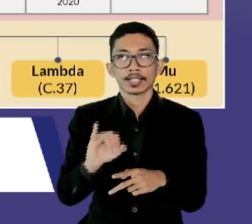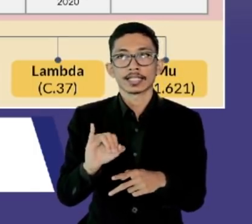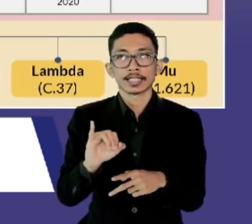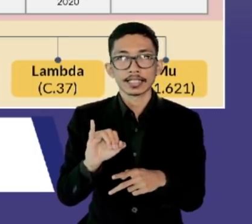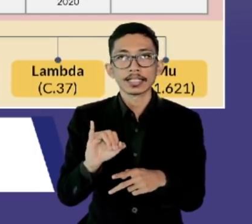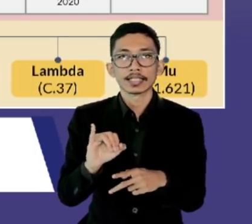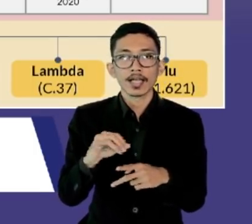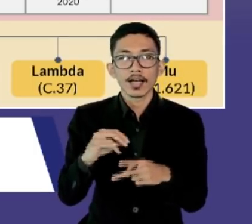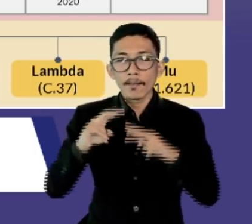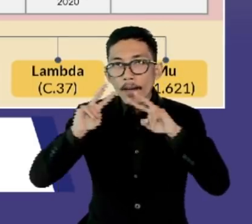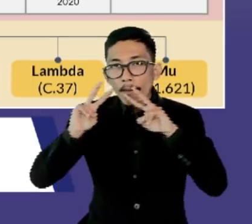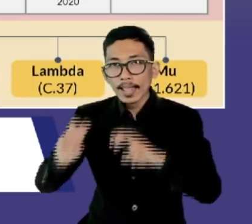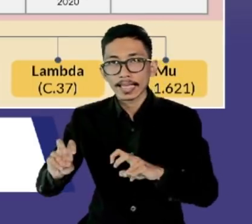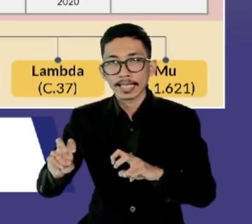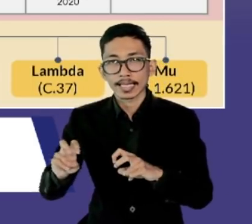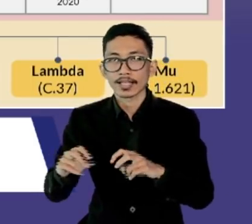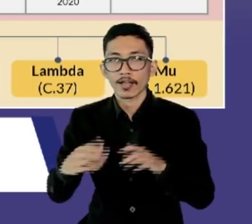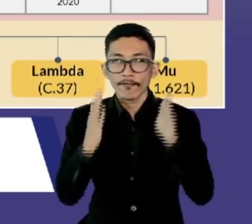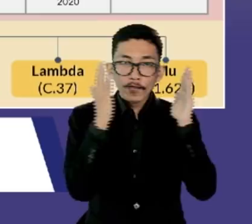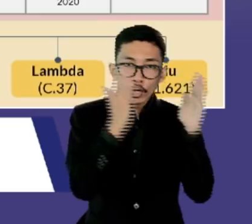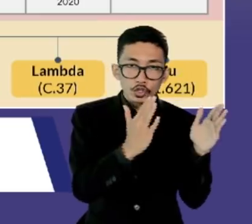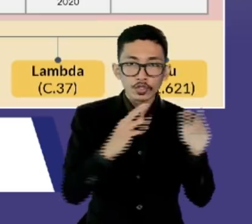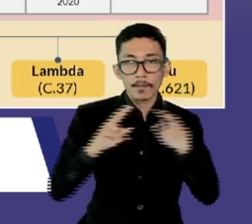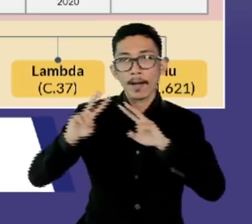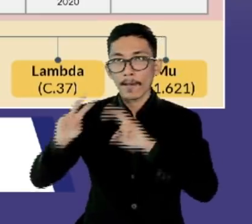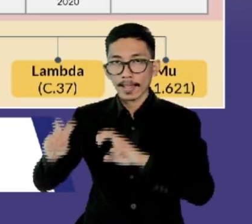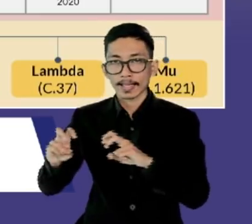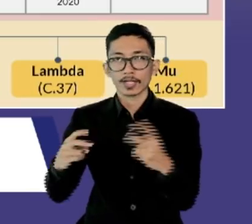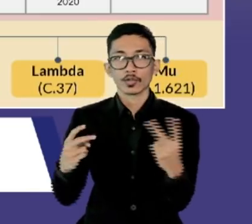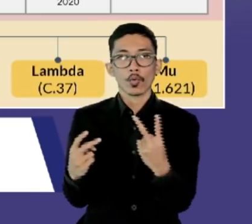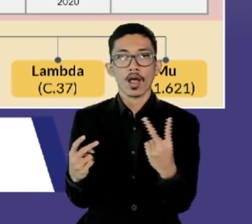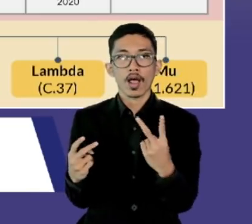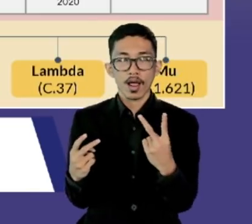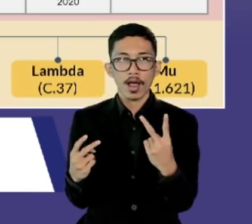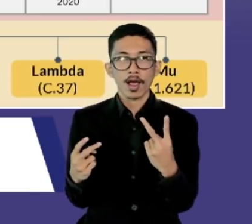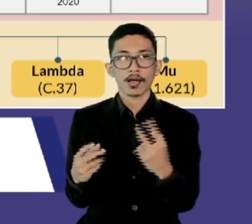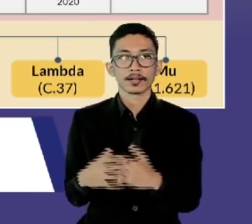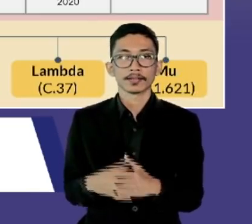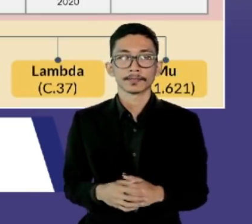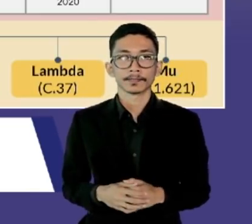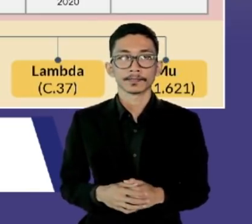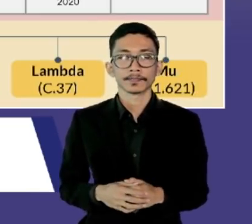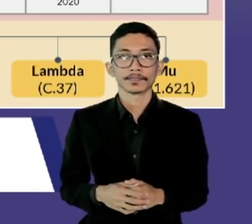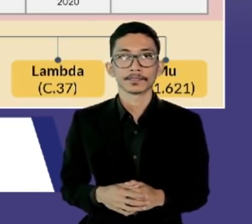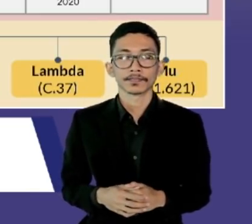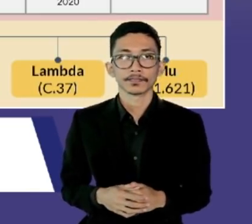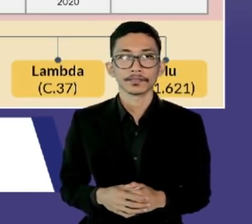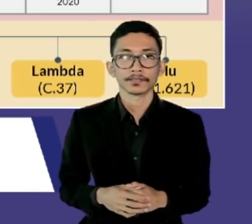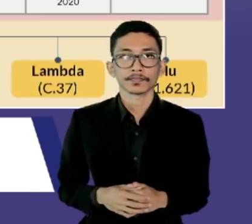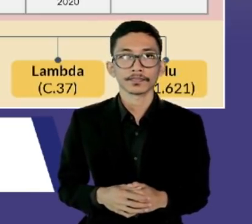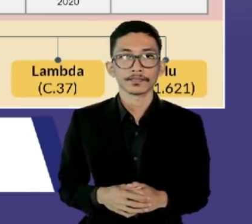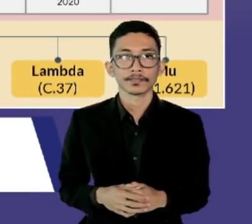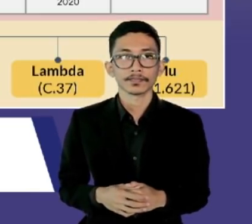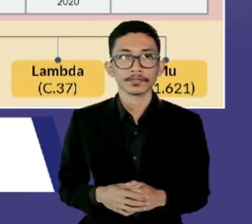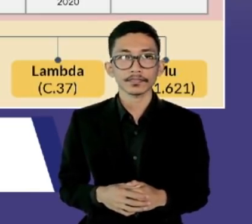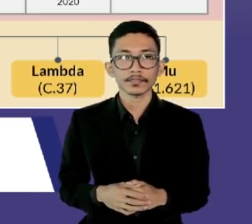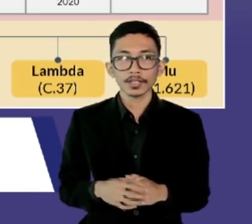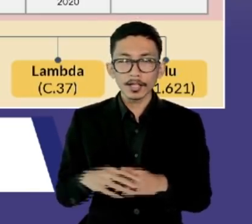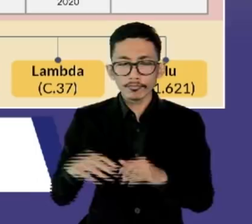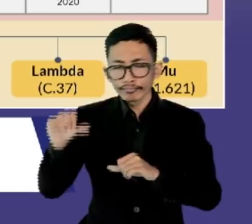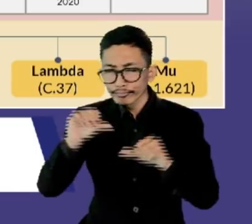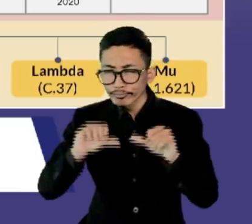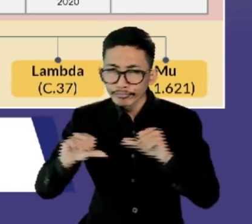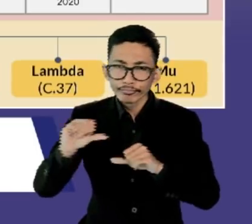yang diamati. Untuk dapat benar-benar memberikan hasil justifikasi yang valid dengan sampel yang